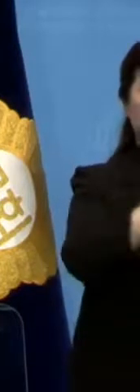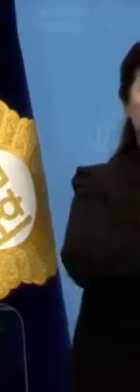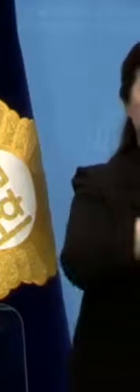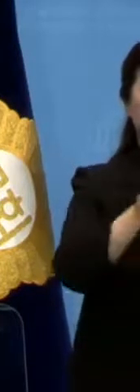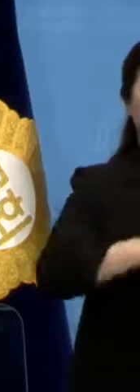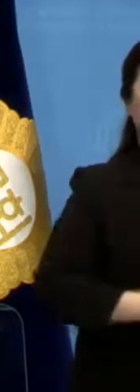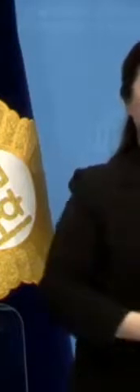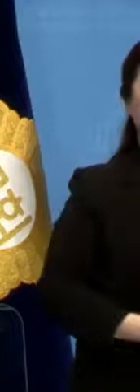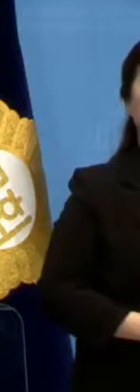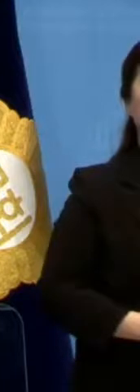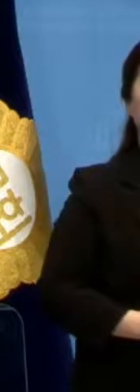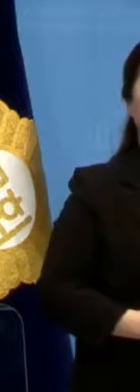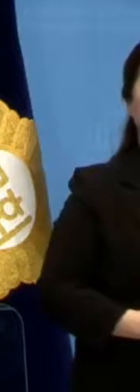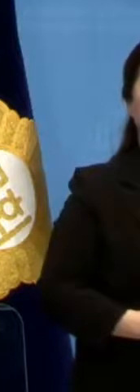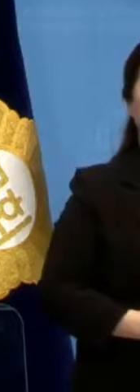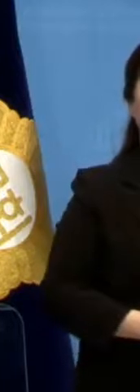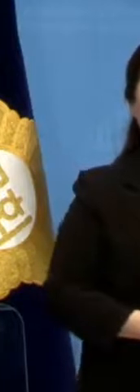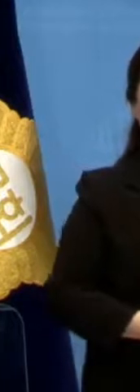주시겠습니다.